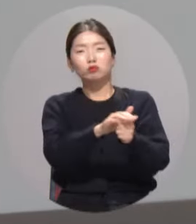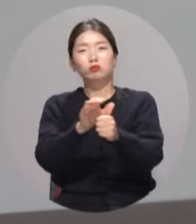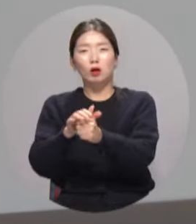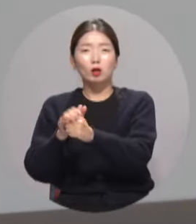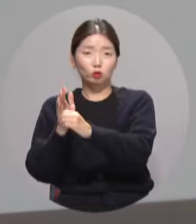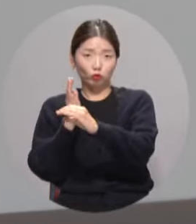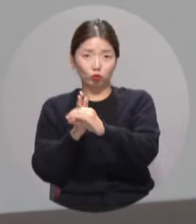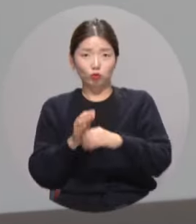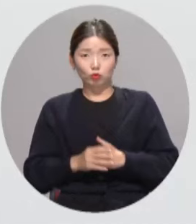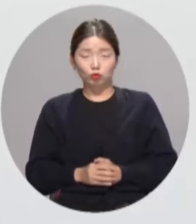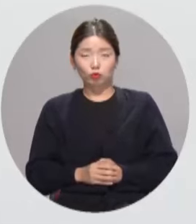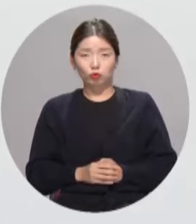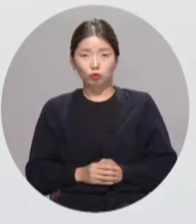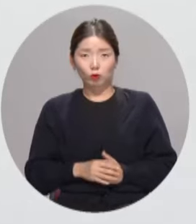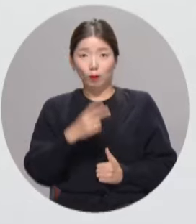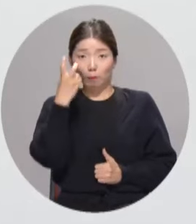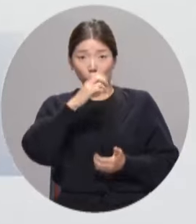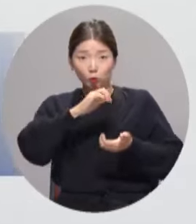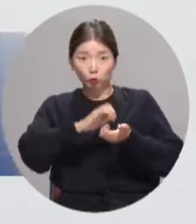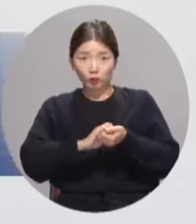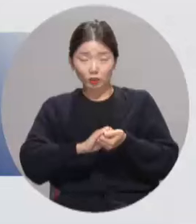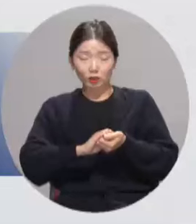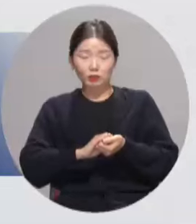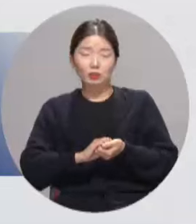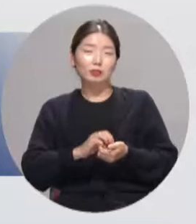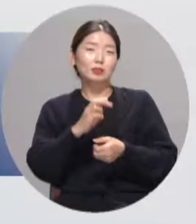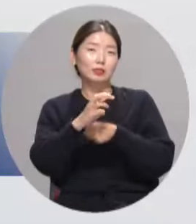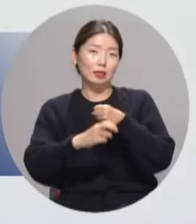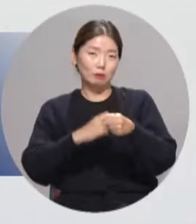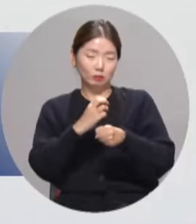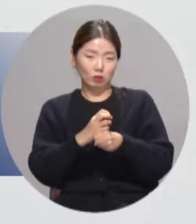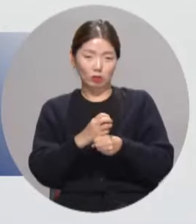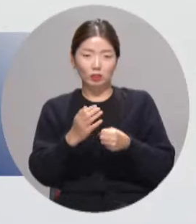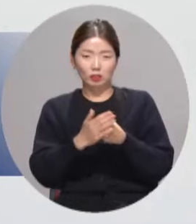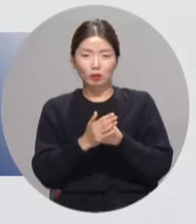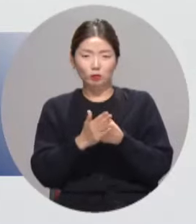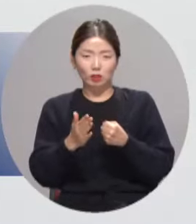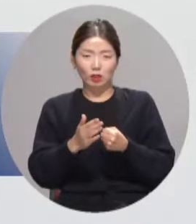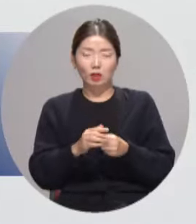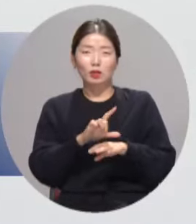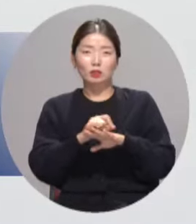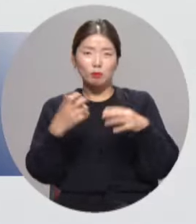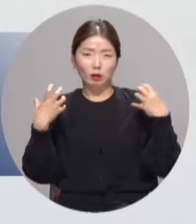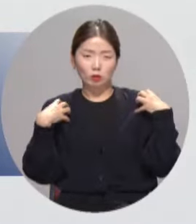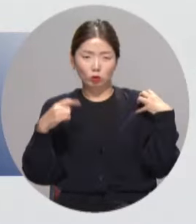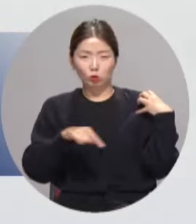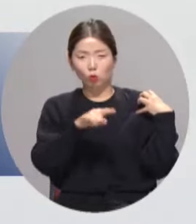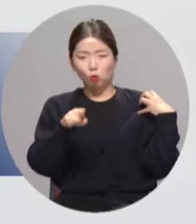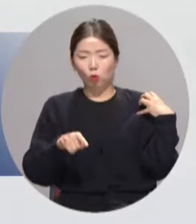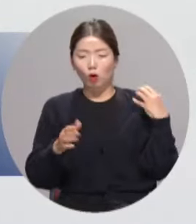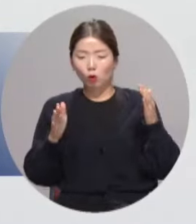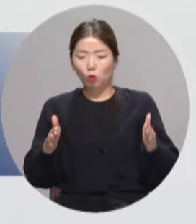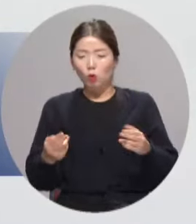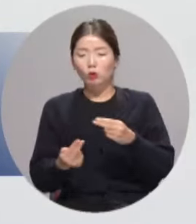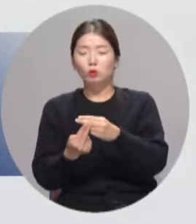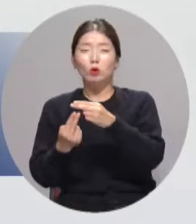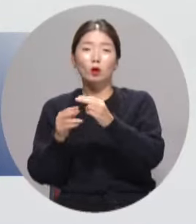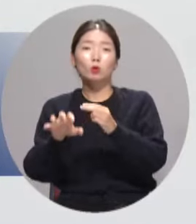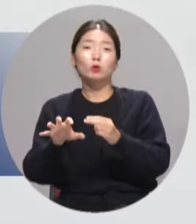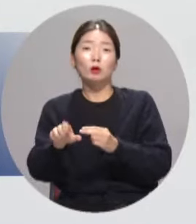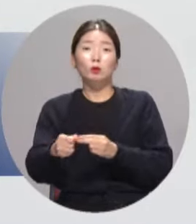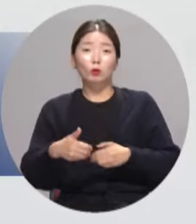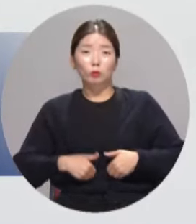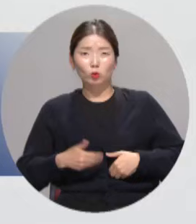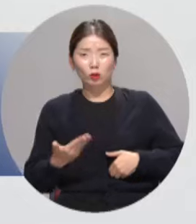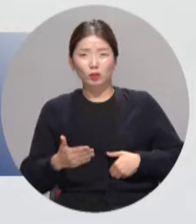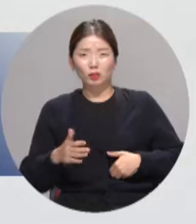있습니다. 보존기간 30년 이상인 학교 기록물은 현행법상 자치단체에서 보존 공간을 마련할 필요성이 있는데